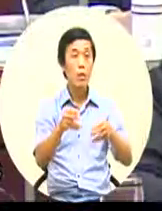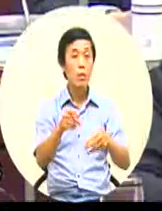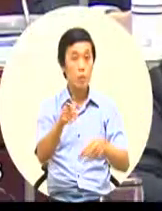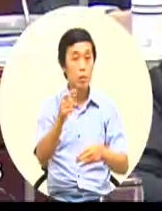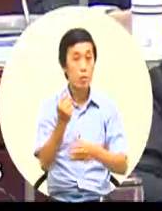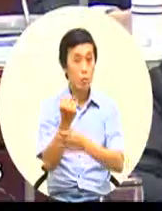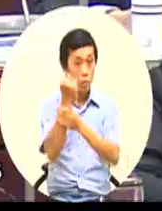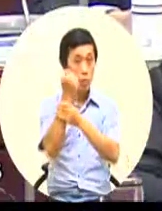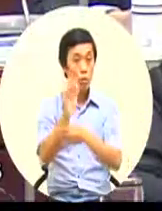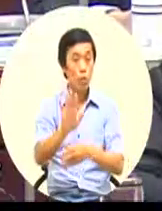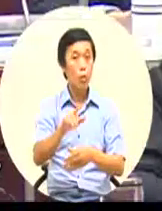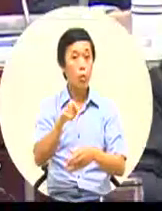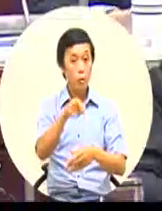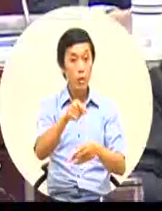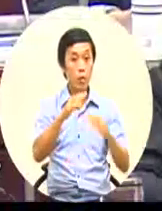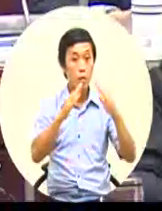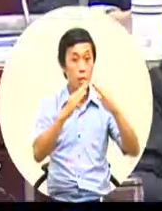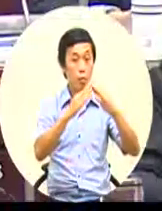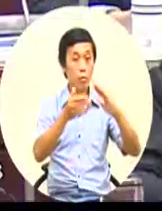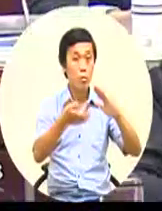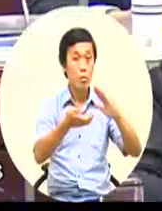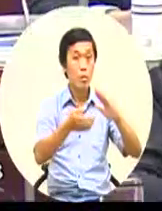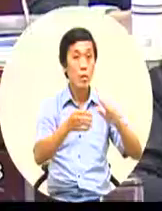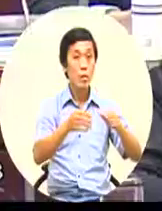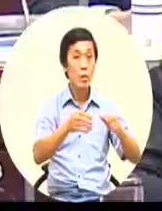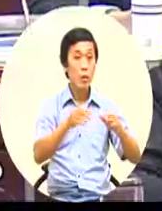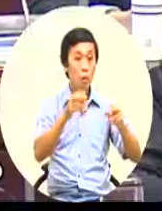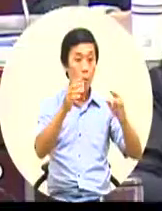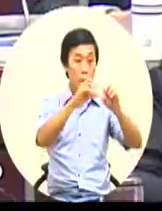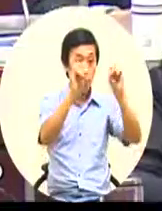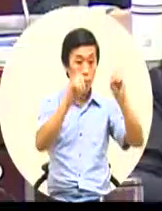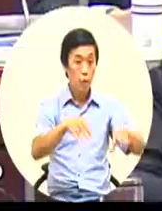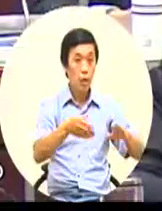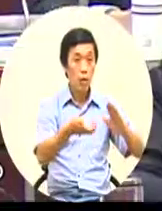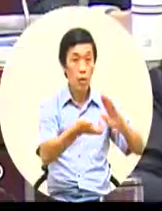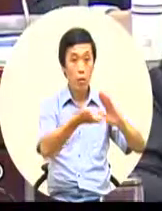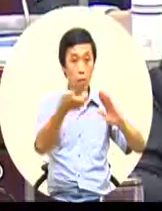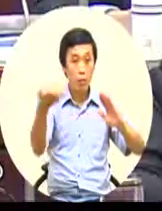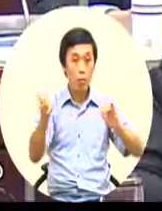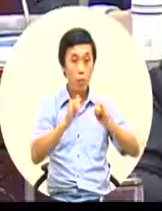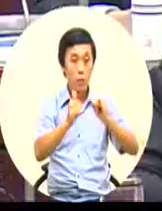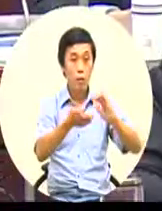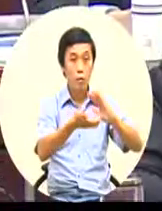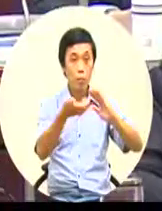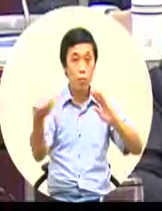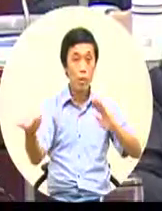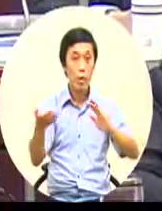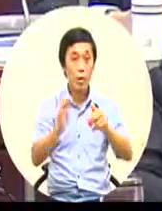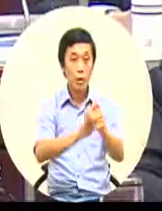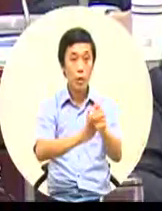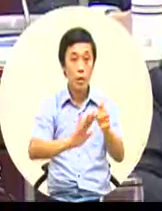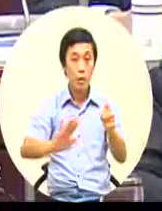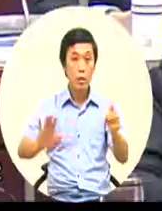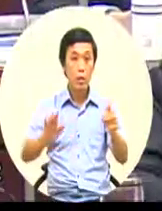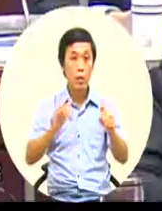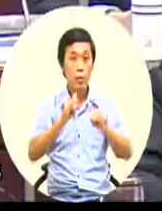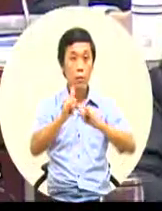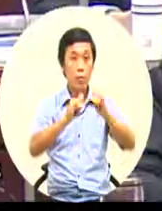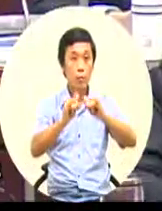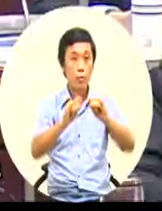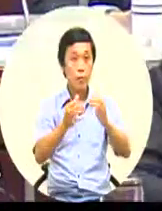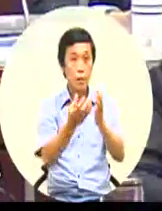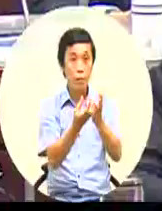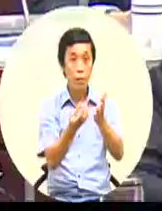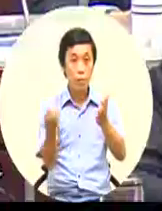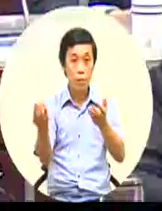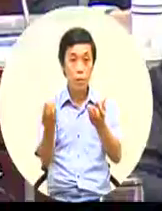迁，当然让少数人的一个权利受到损害。高雄市政府一